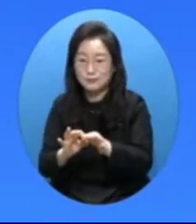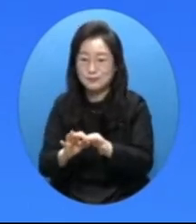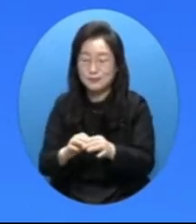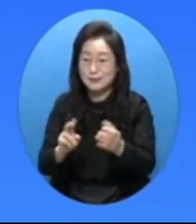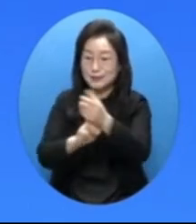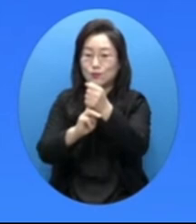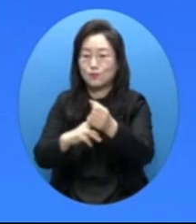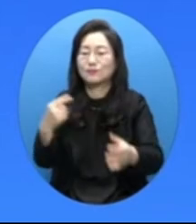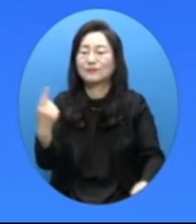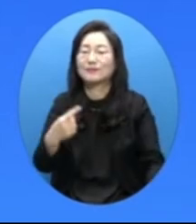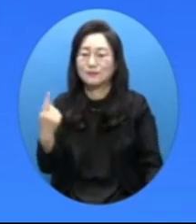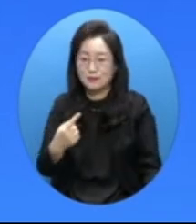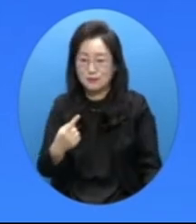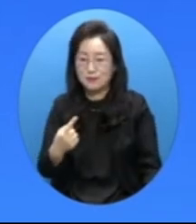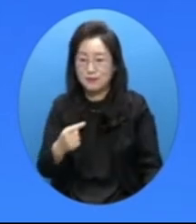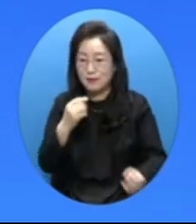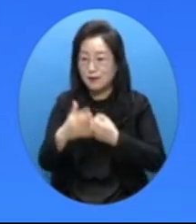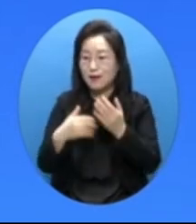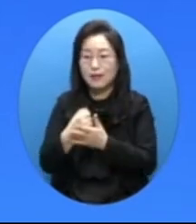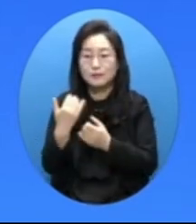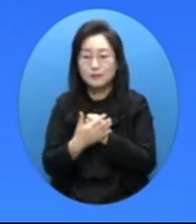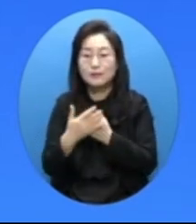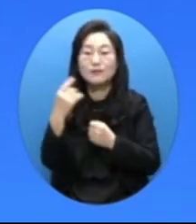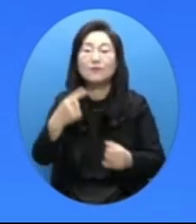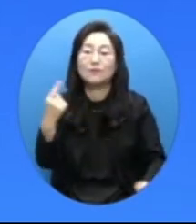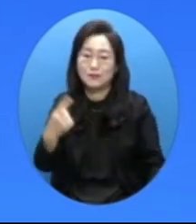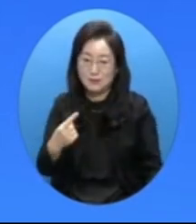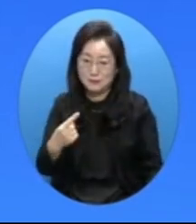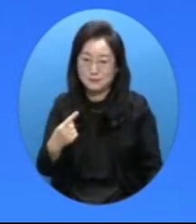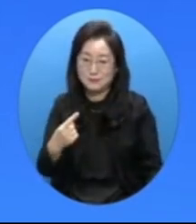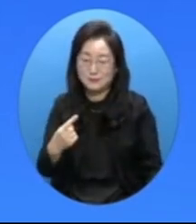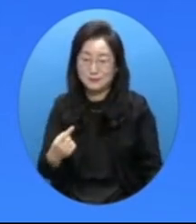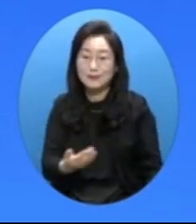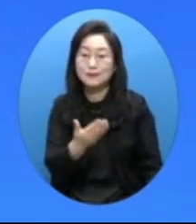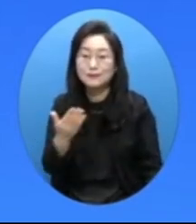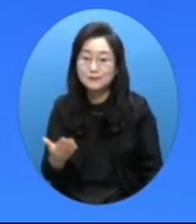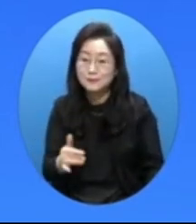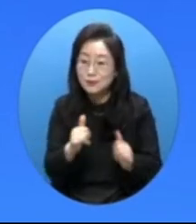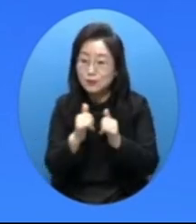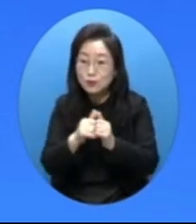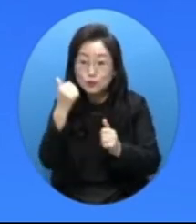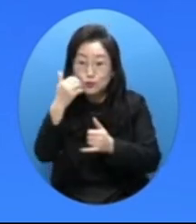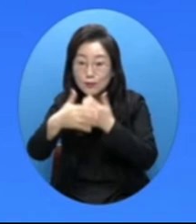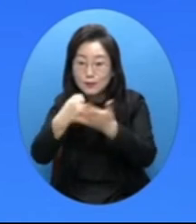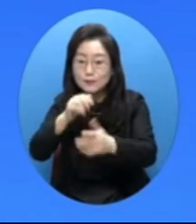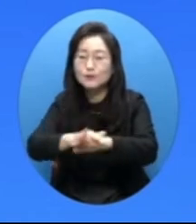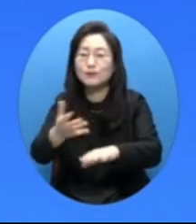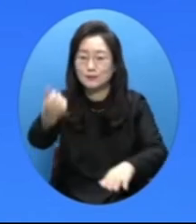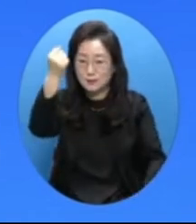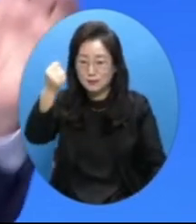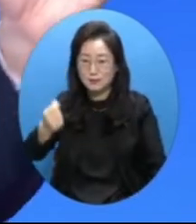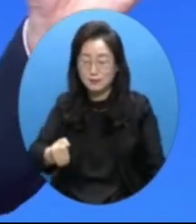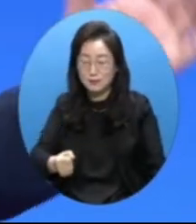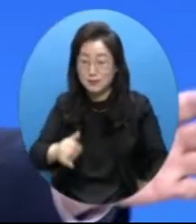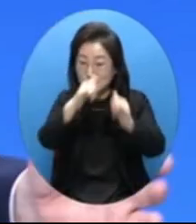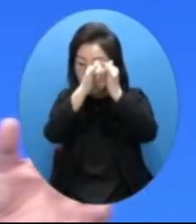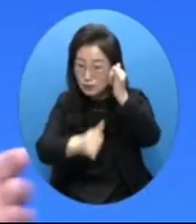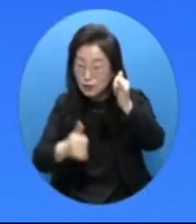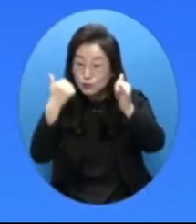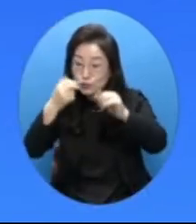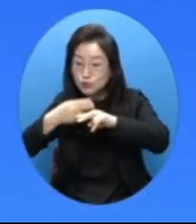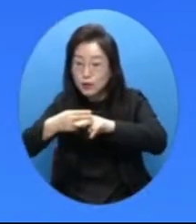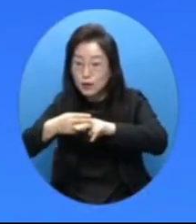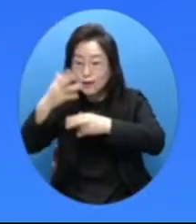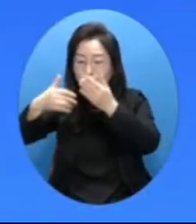기도하면 일어나는 것입니다 하나님의 은혜가 임하게 될 것입니다 여러분 전쟁은 하나님께 속한 것입니다 인류 역사는 하나님의 주관하십니다